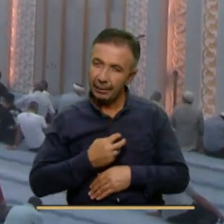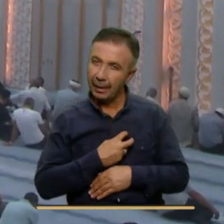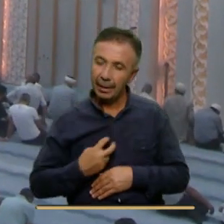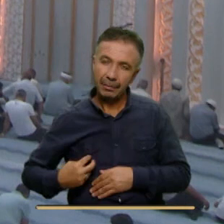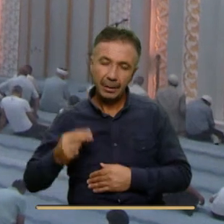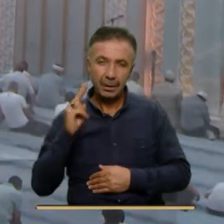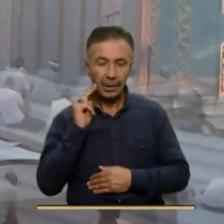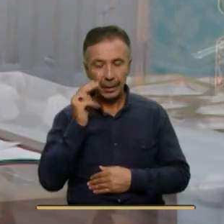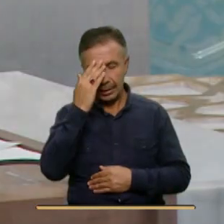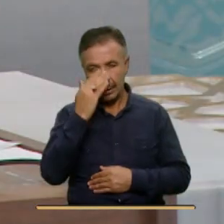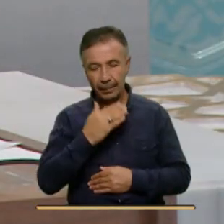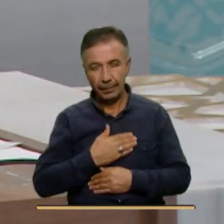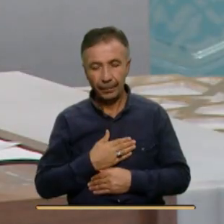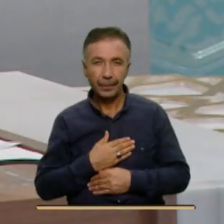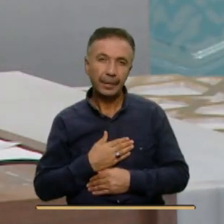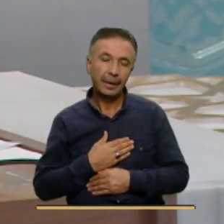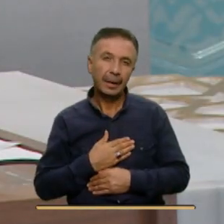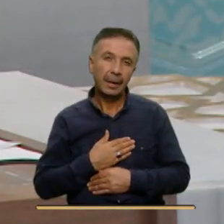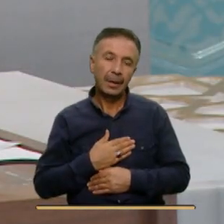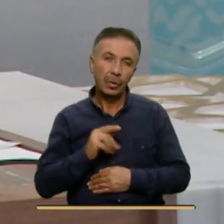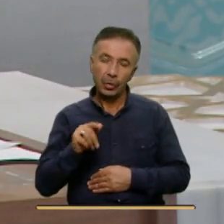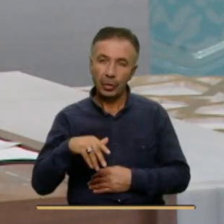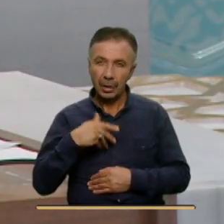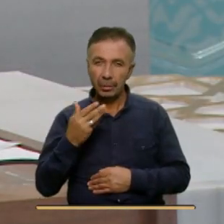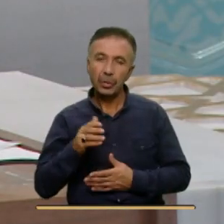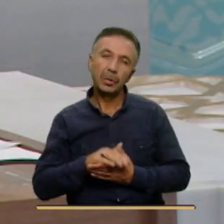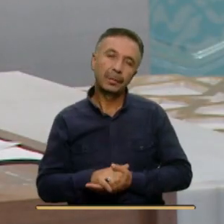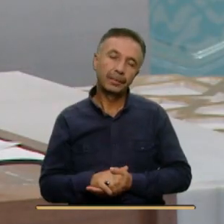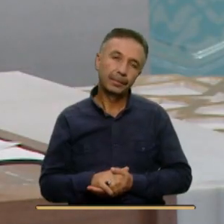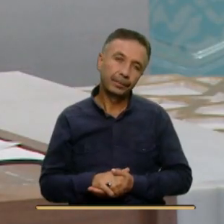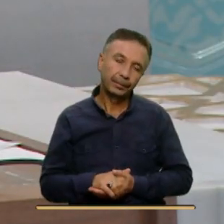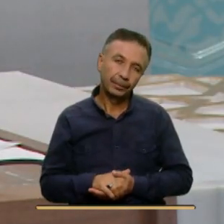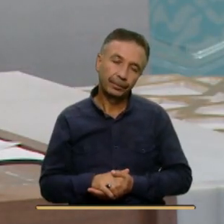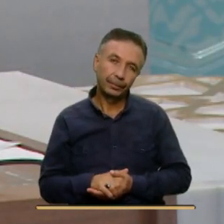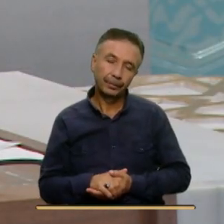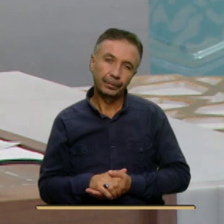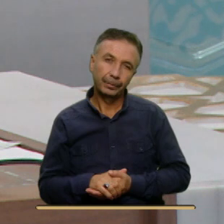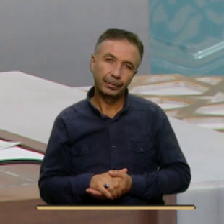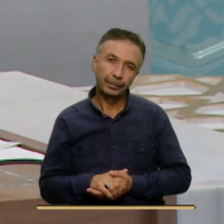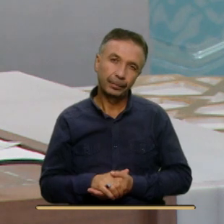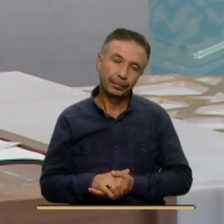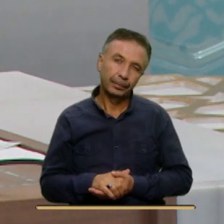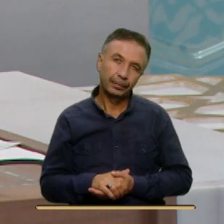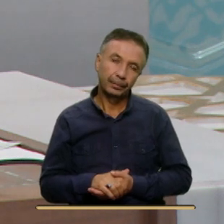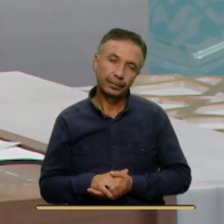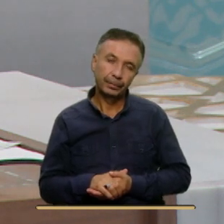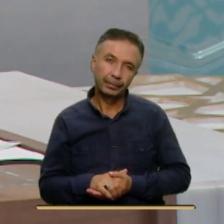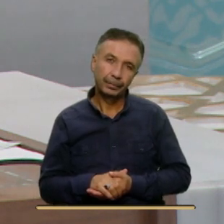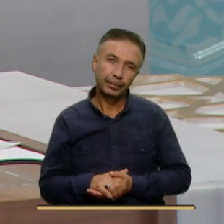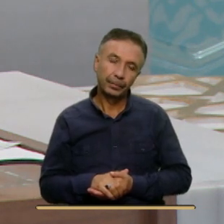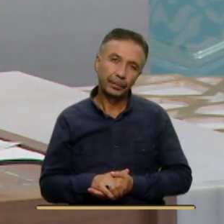sallallahu aleyhi ve sellem la yedhulul cennete men la ye'menu caruhu bevâikahu.